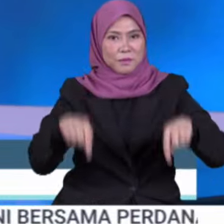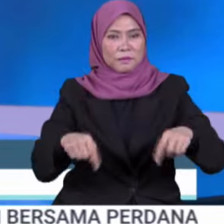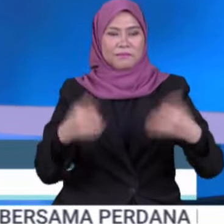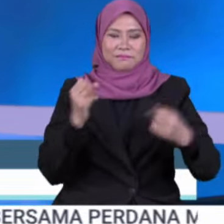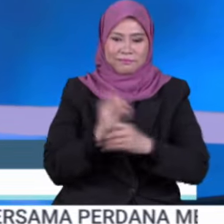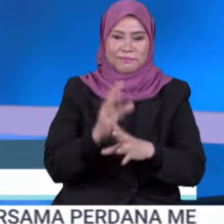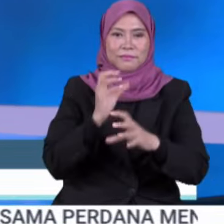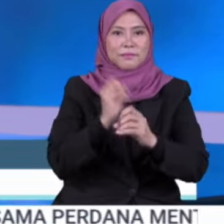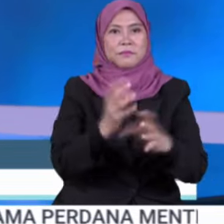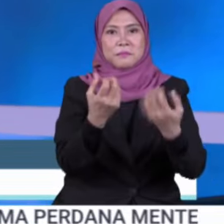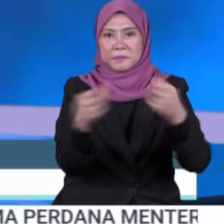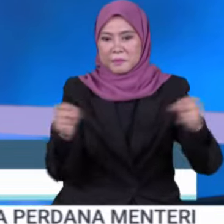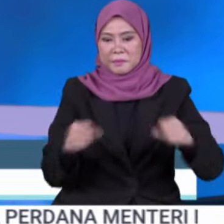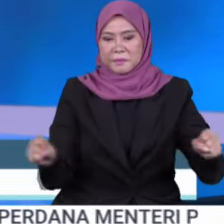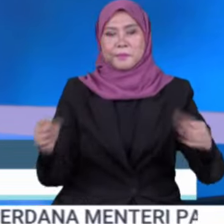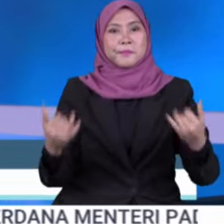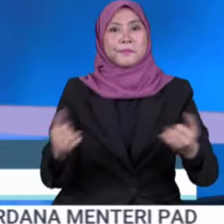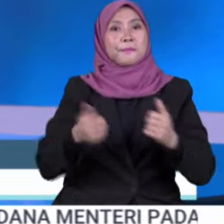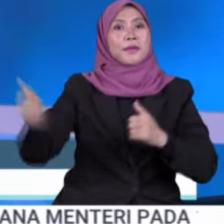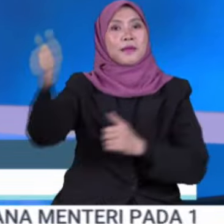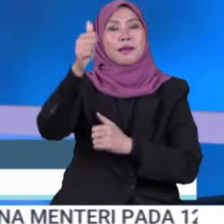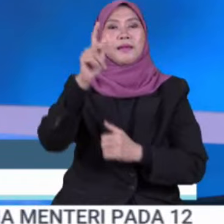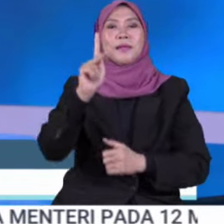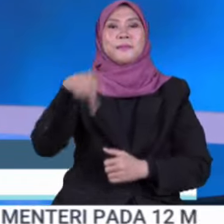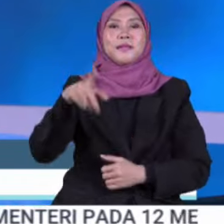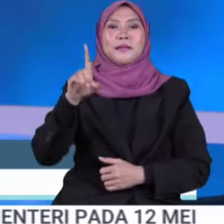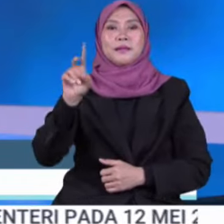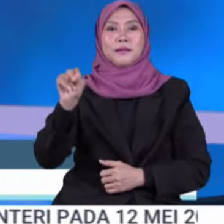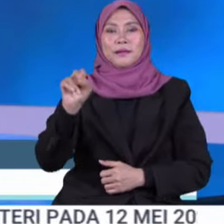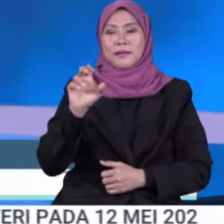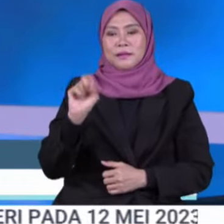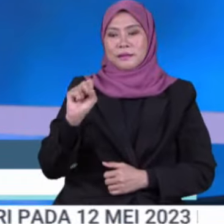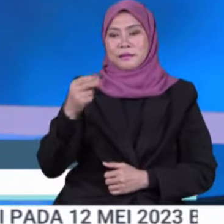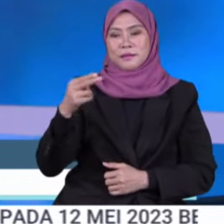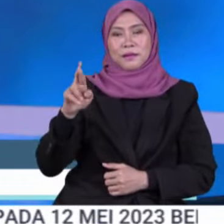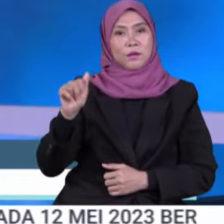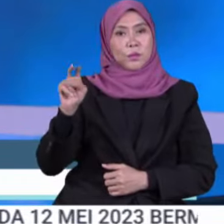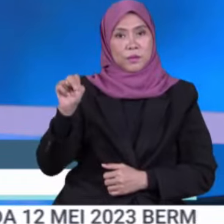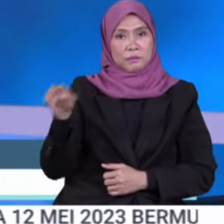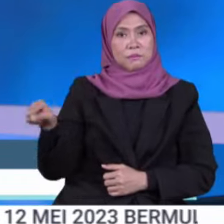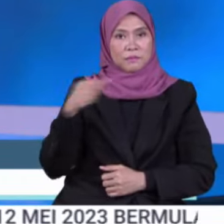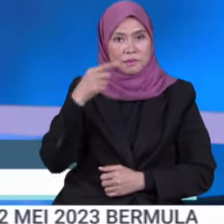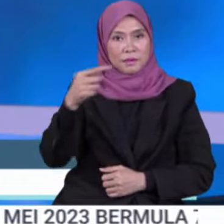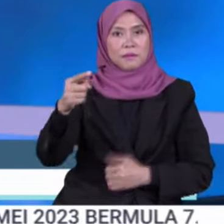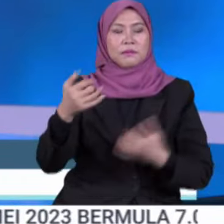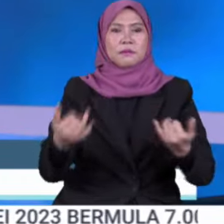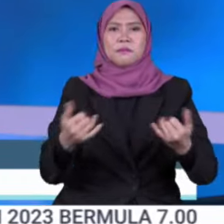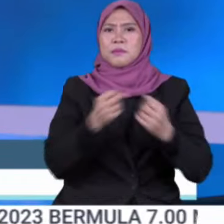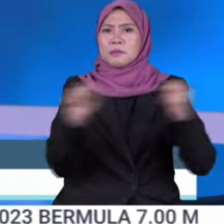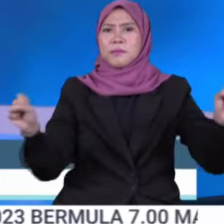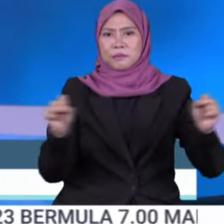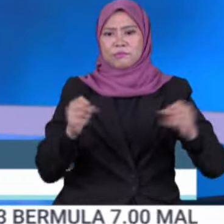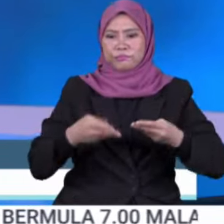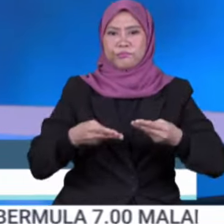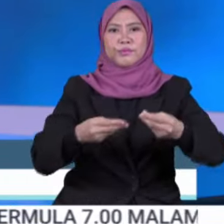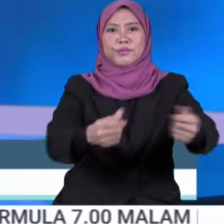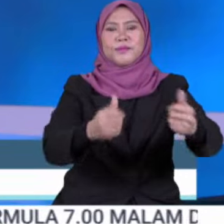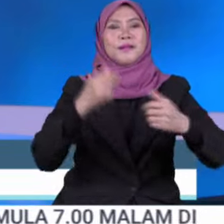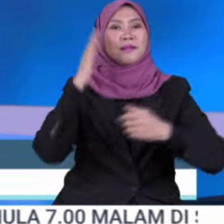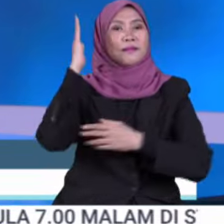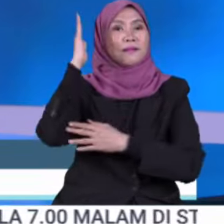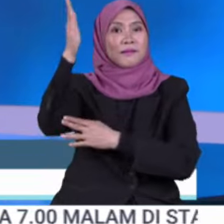giat dilakukan. Pengarah KPDN Negeri Terengganu, Saharudin Muhammad Kia berkata, persiapan kini berjalan lancar dan bakal